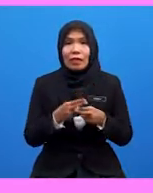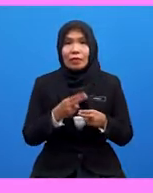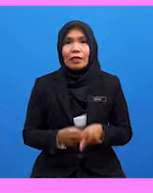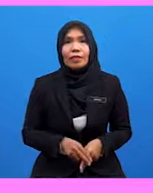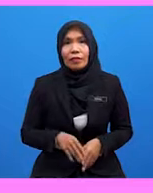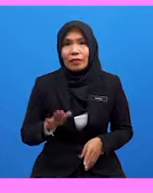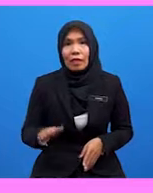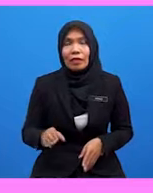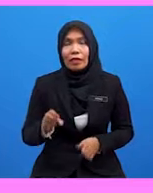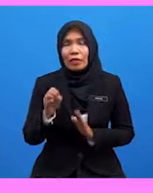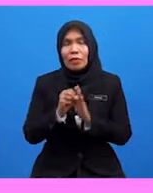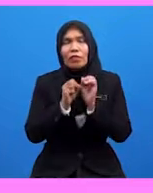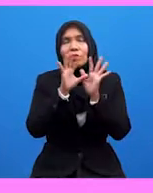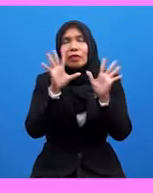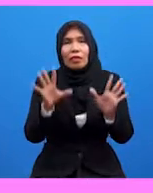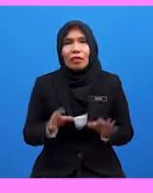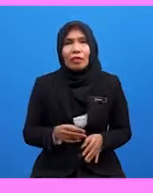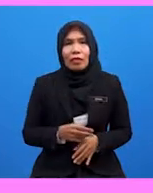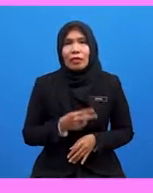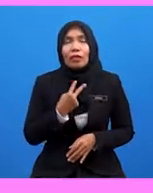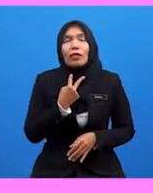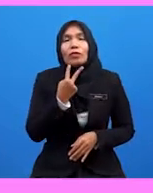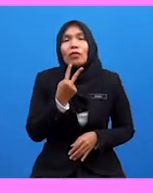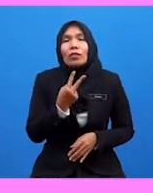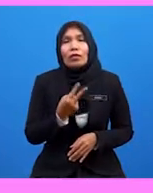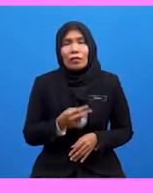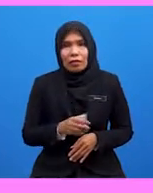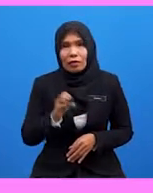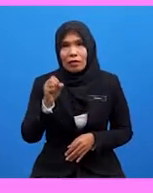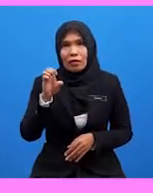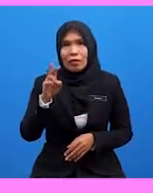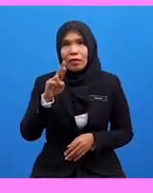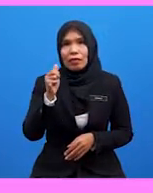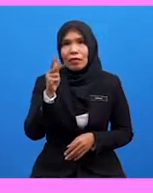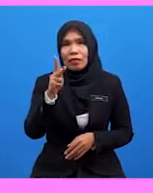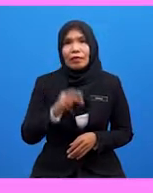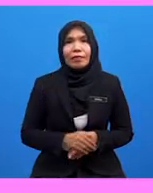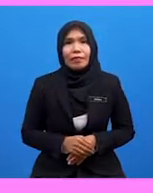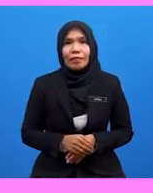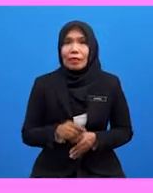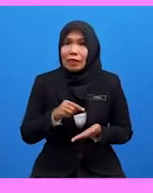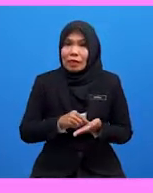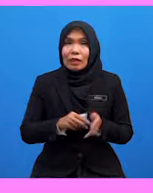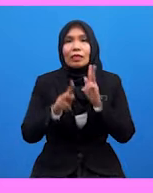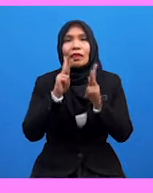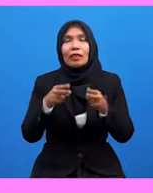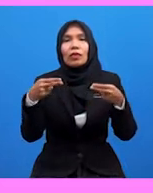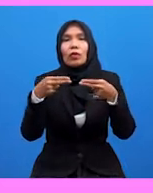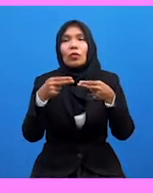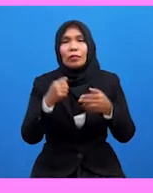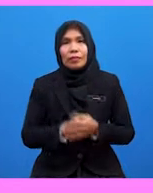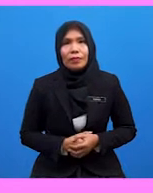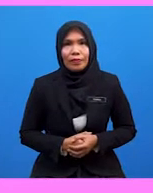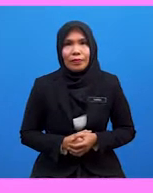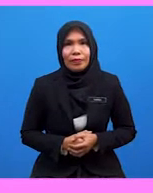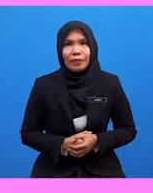adik menjerit hingga suaranya serak. Ini ialah kata hubung. Baiklah, pelajar-pelajar, kita teruskan